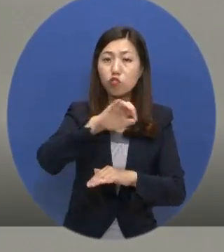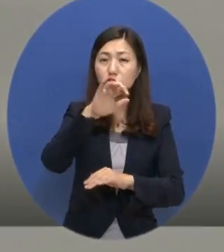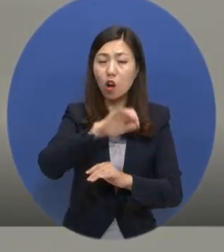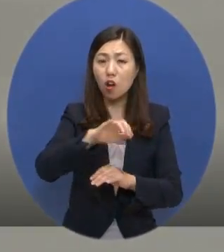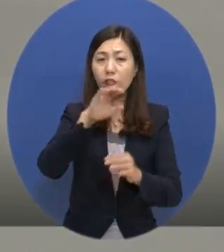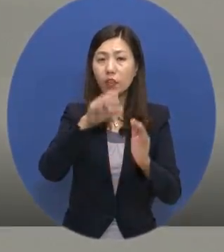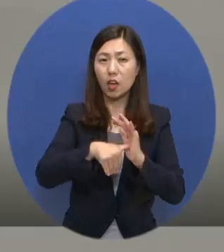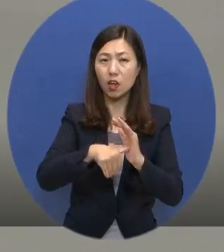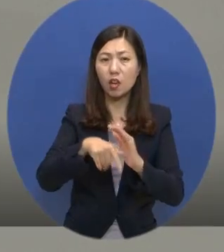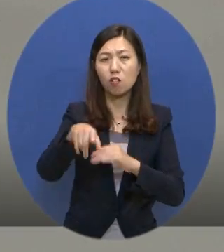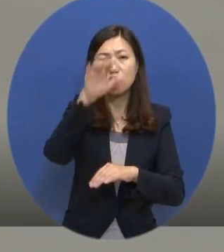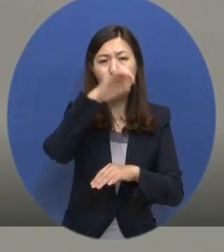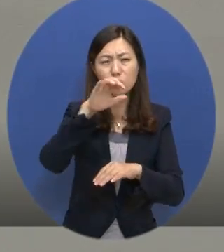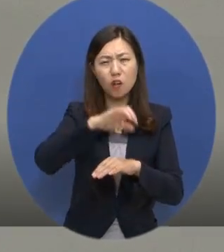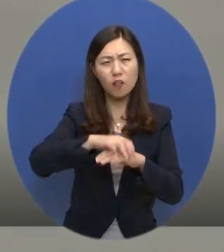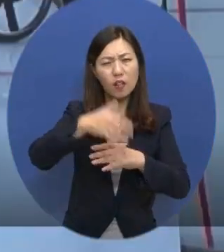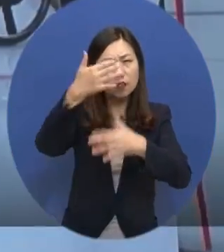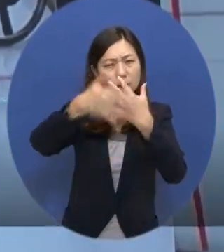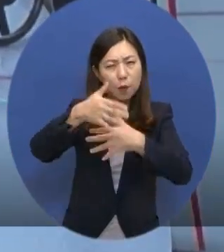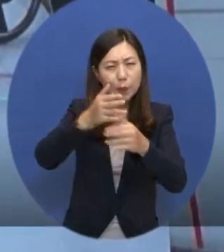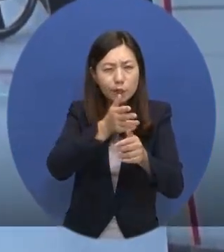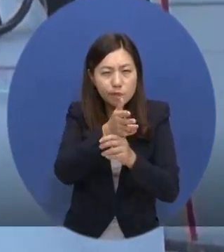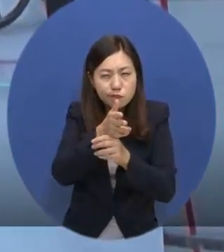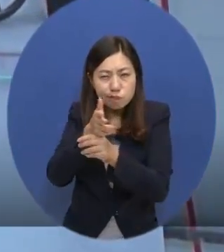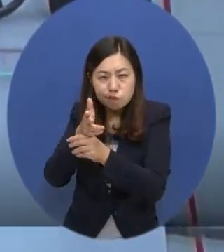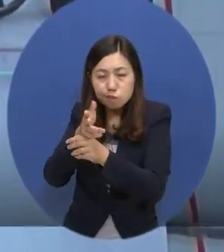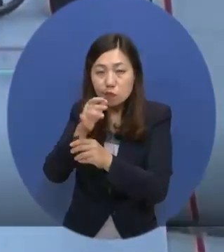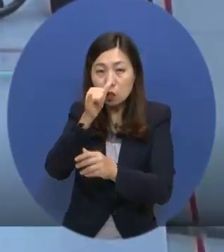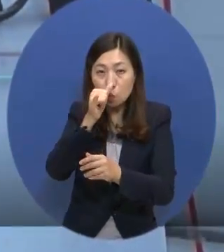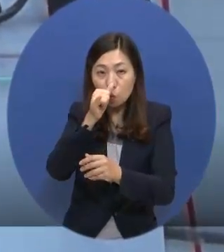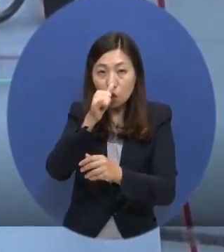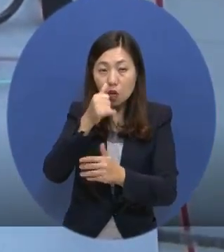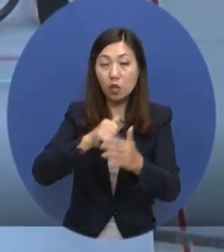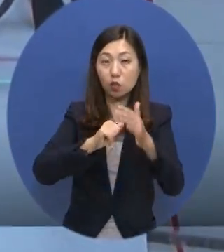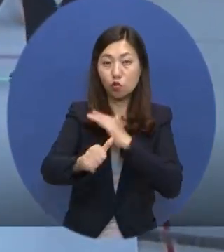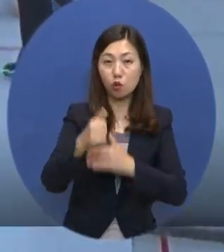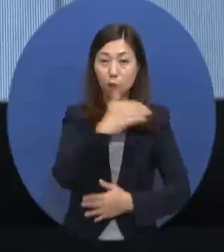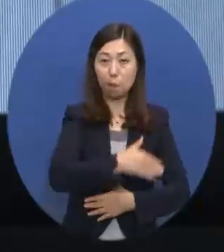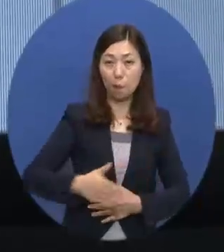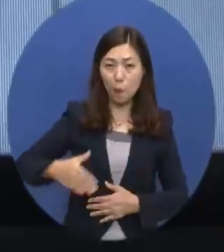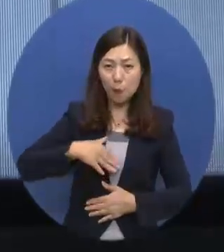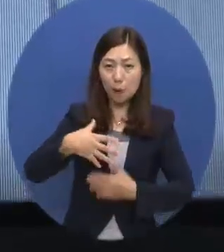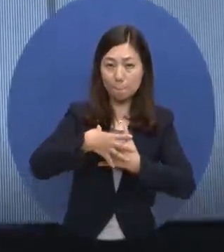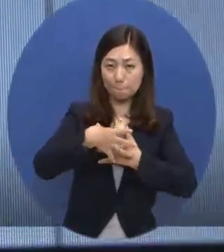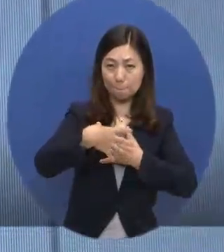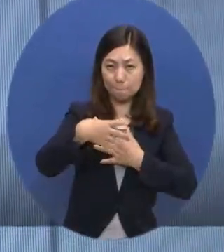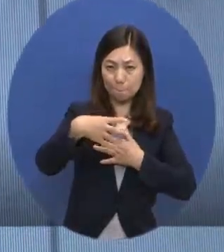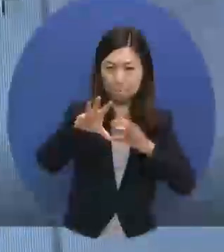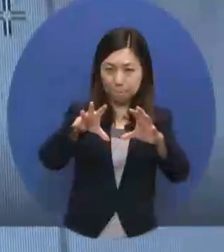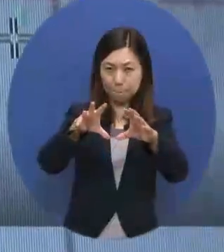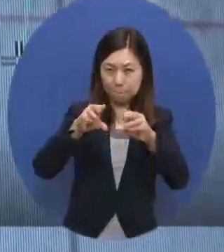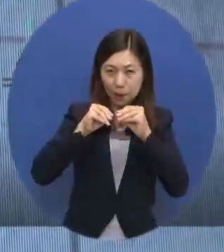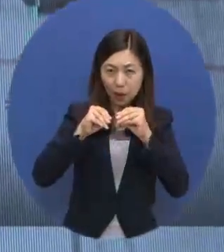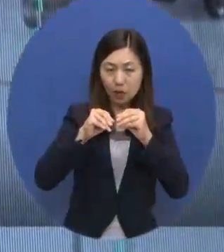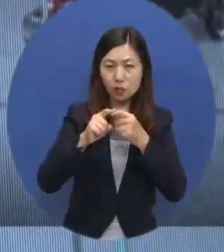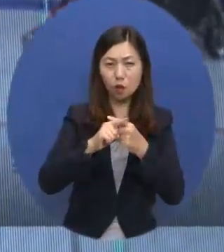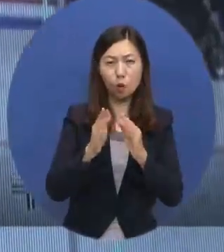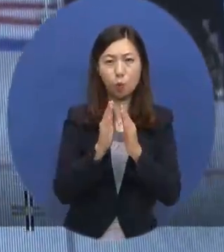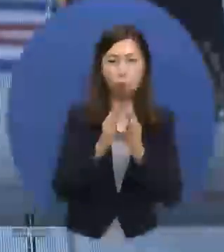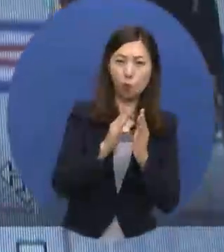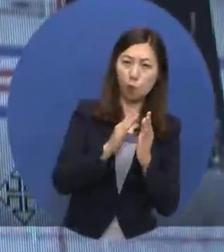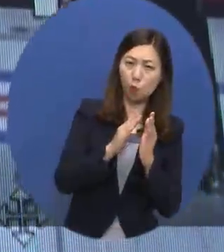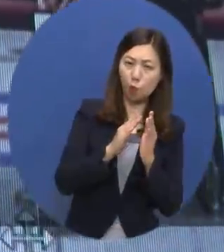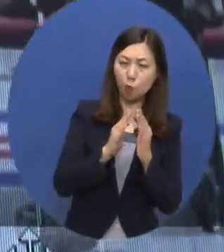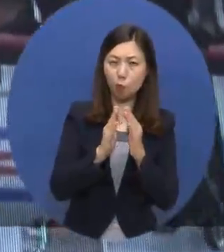이 훈련을 하시는 내용을 영상으로 찍어요. 그리고 선수들의 몸을 이렇게 캡처를 해서 자세가 오른쪽으로